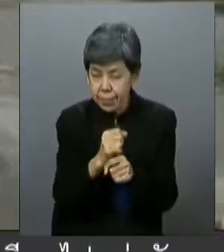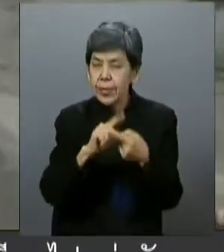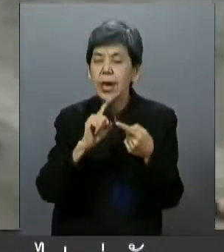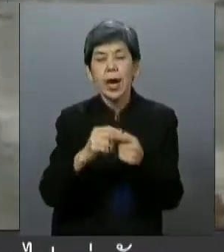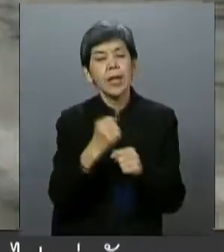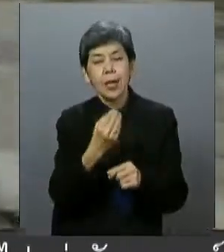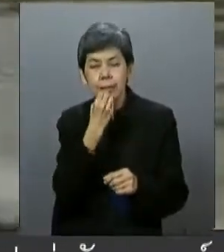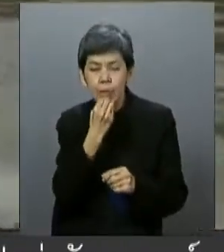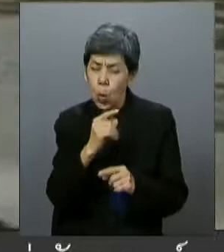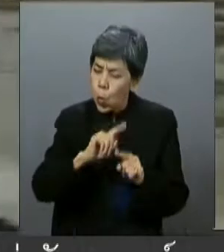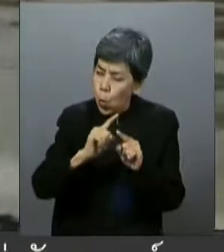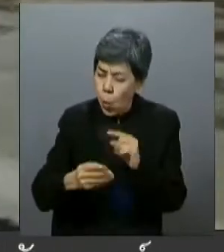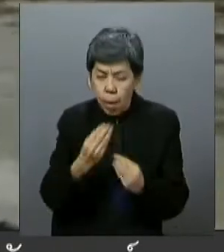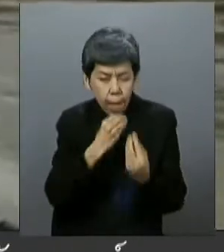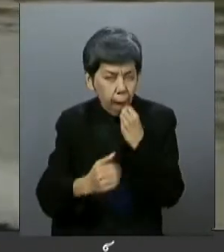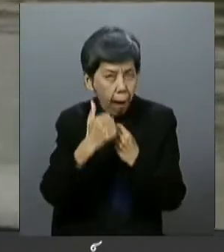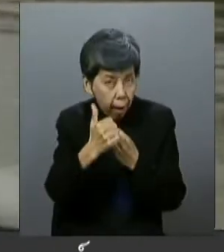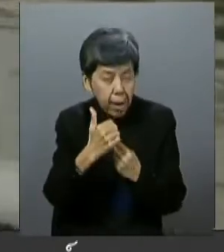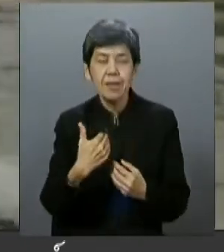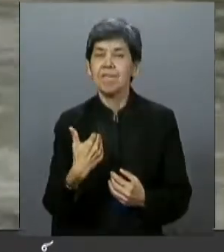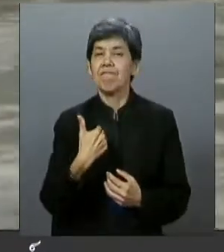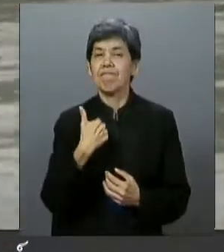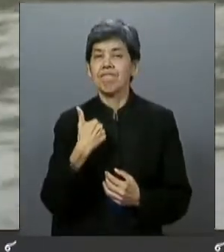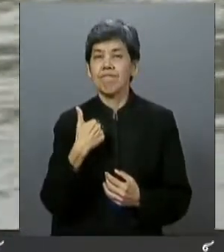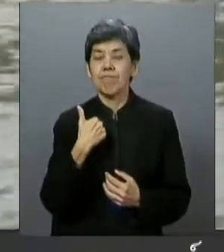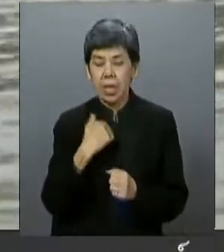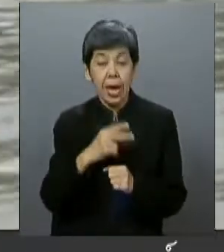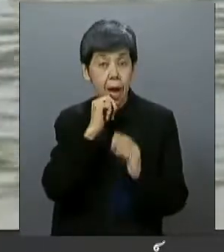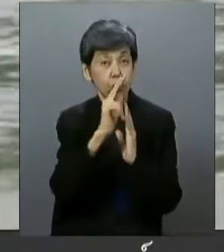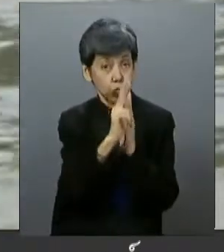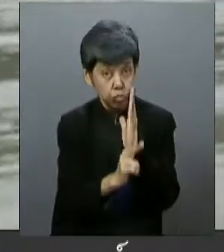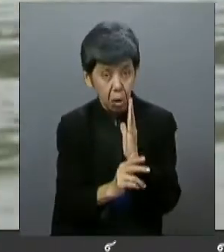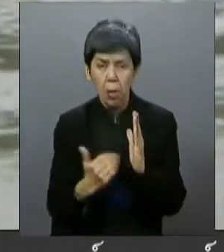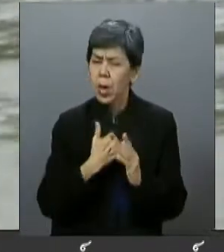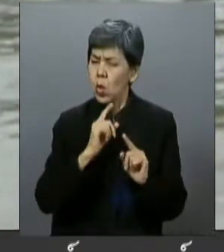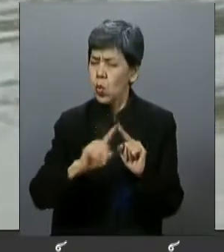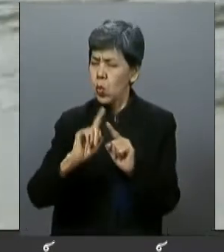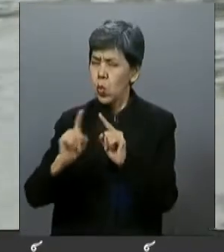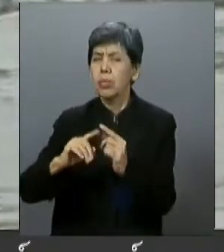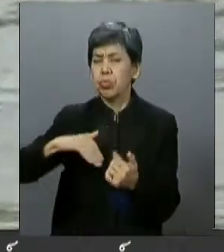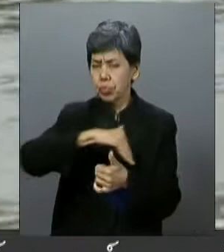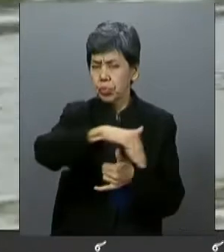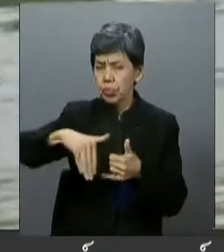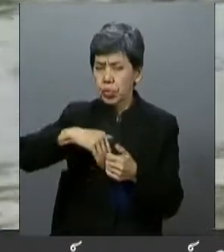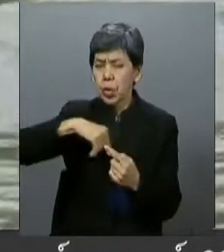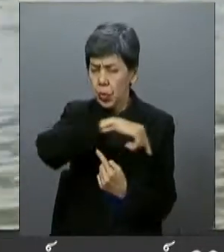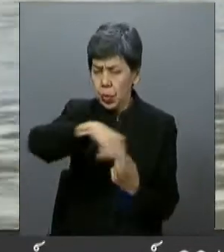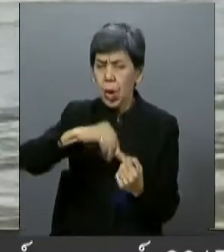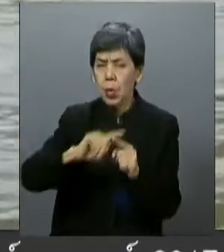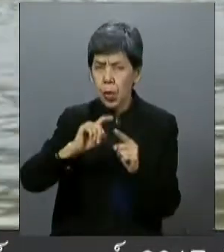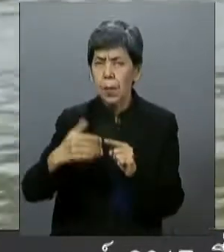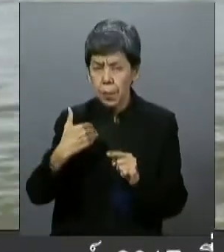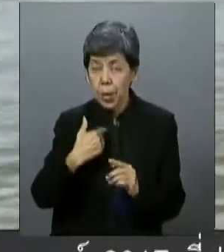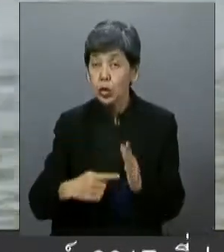งอาหารที่สำคัญนอกจากนั้นแล้วแม่น้ำโขงยังมีความหลากหลายของระบบนิเวศอย่างอื่นอีกเ